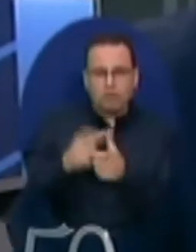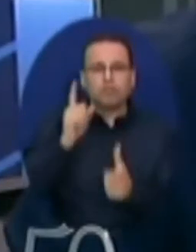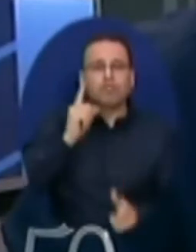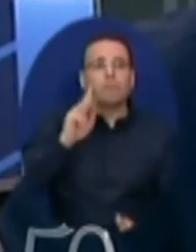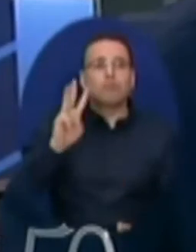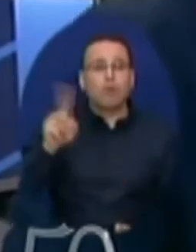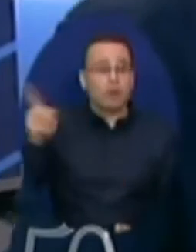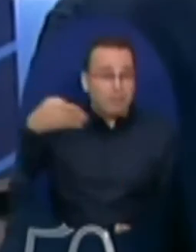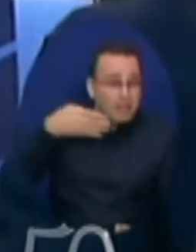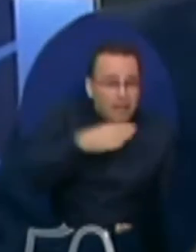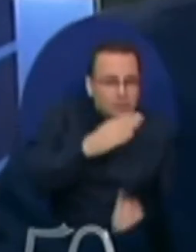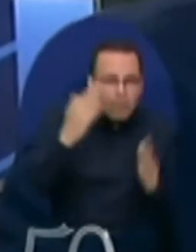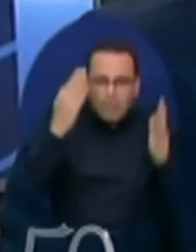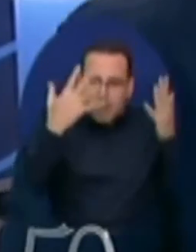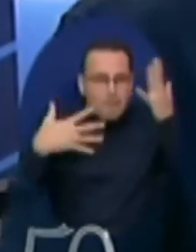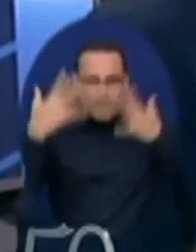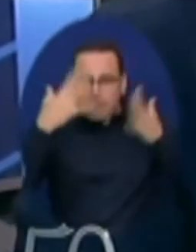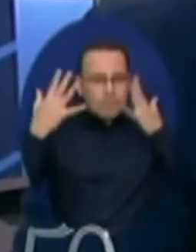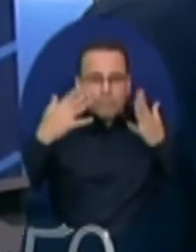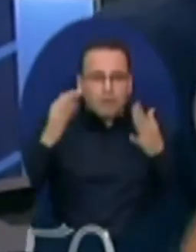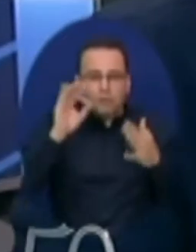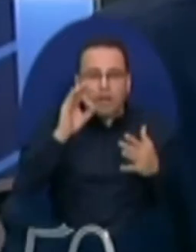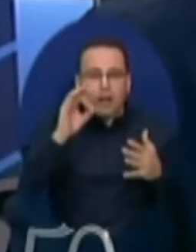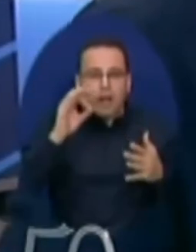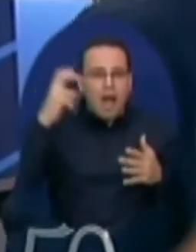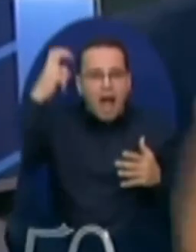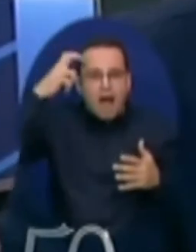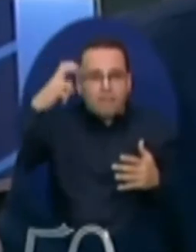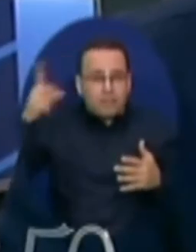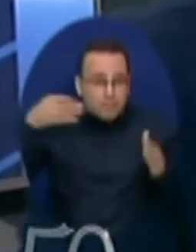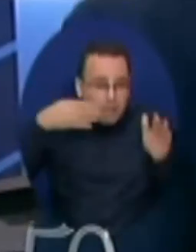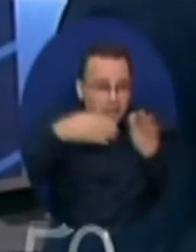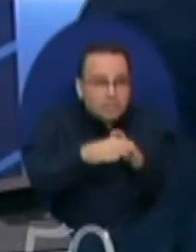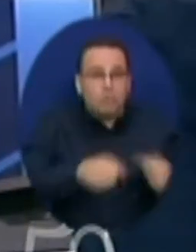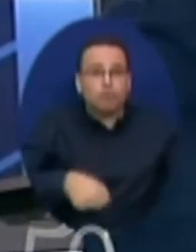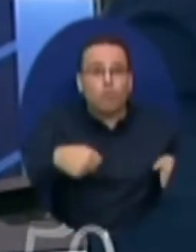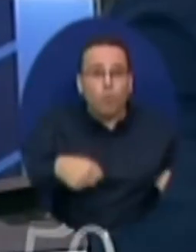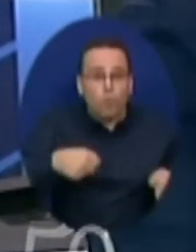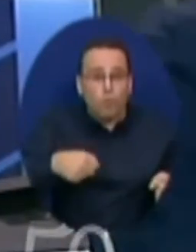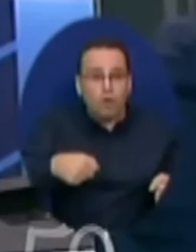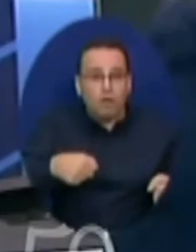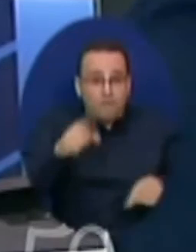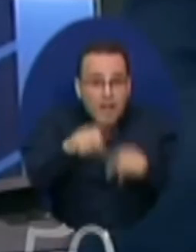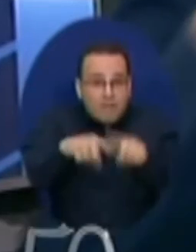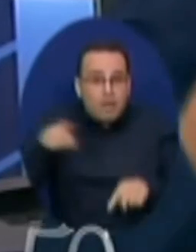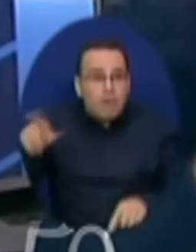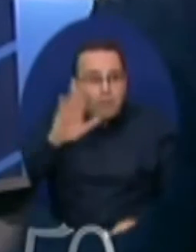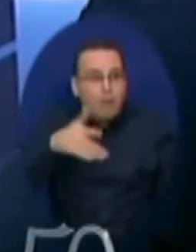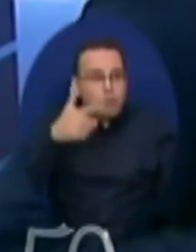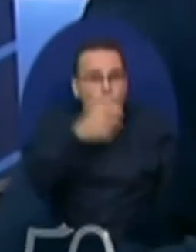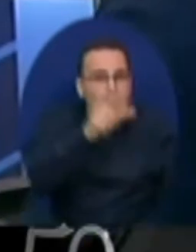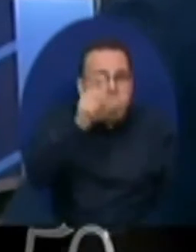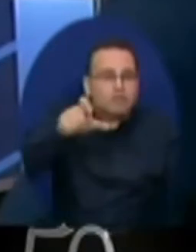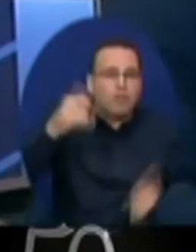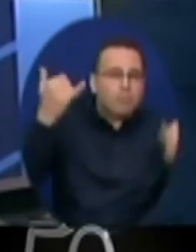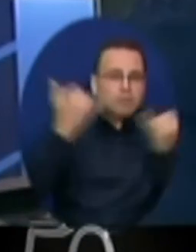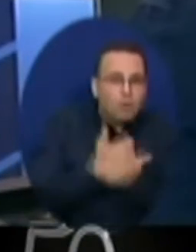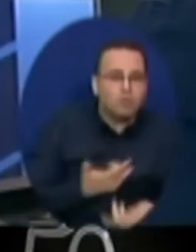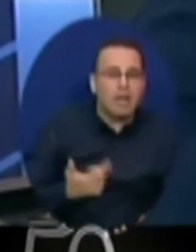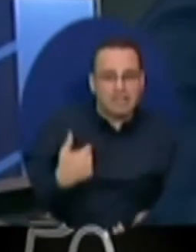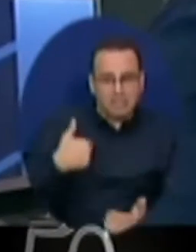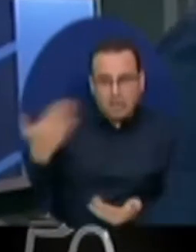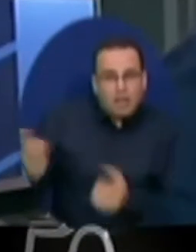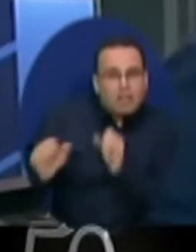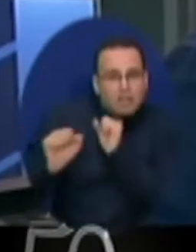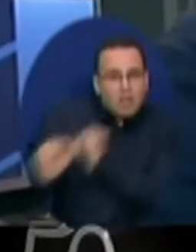לשוק בעזה ומתגלים, זה לחץ אדיר עם סיכון חיי אדם, הם גם יורים לא על חמושים. הייתי צריך לתת לזה